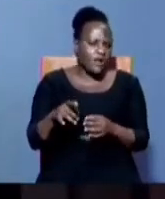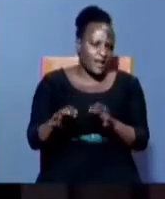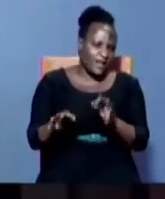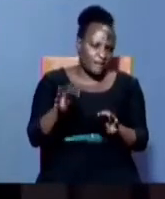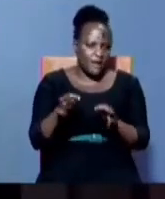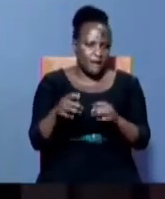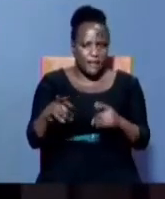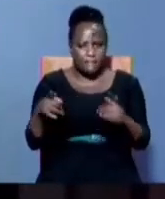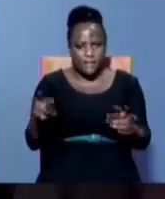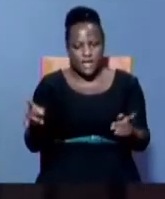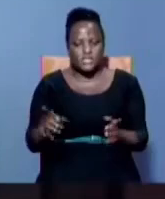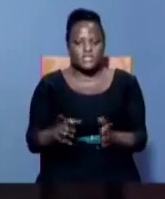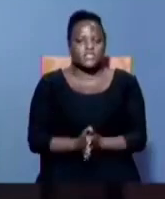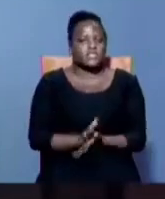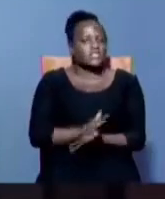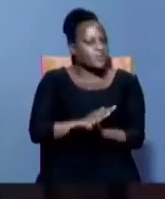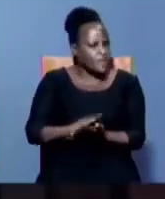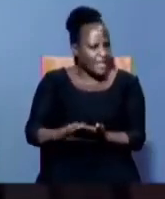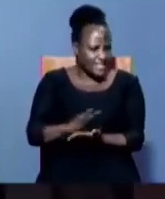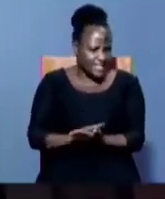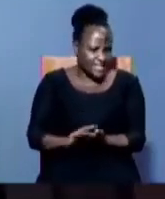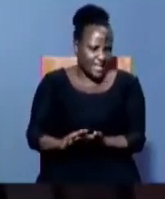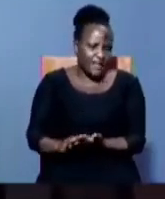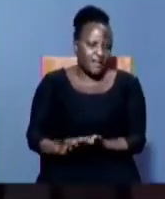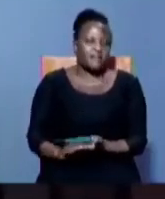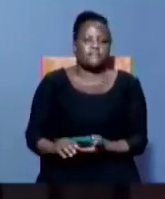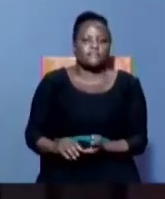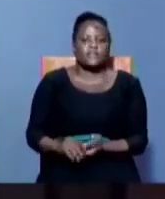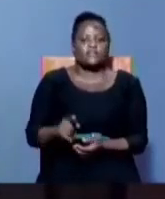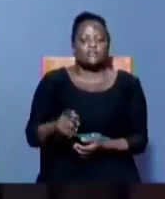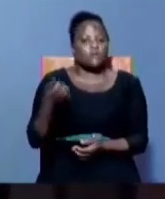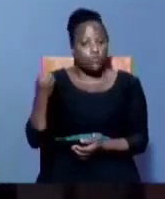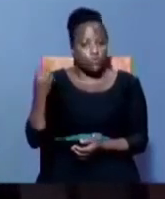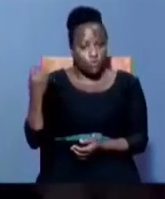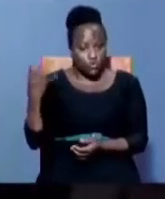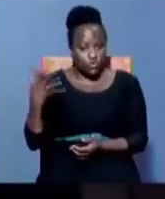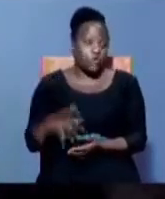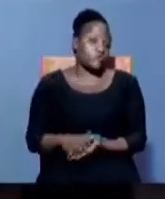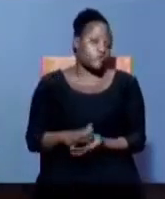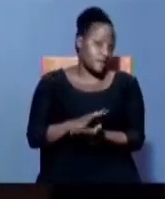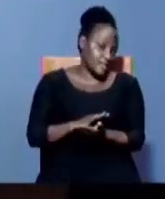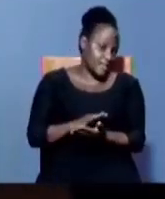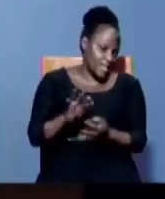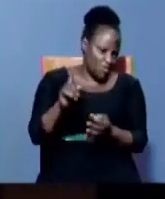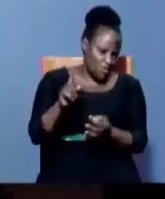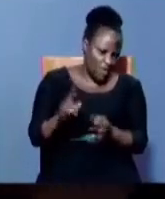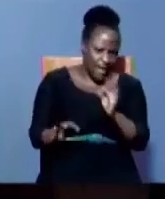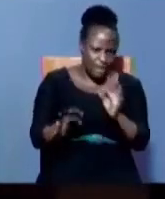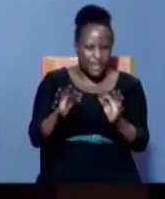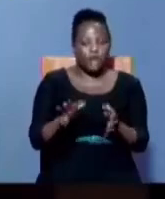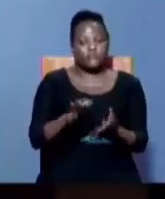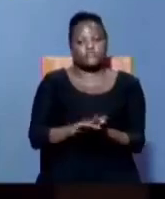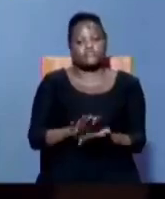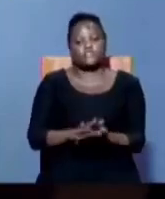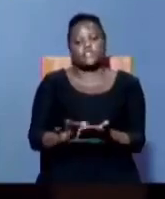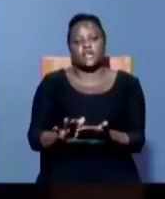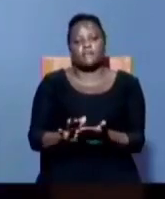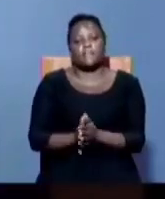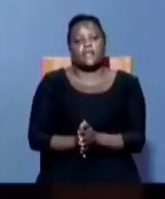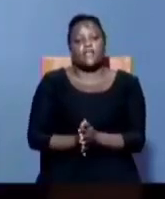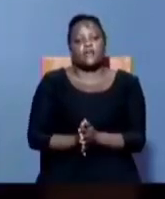Kale zimetajwa kwamba ni ugonjwa walikuwa wanastafishwaje. Unajisi wowote